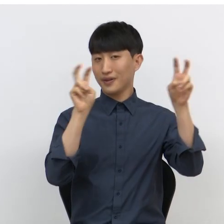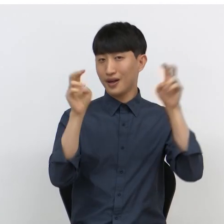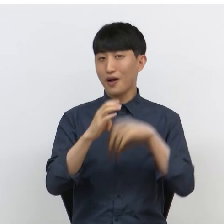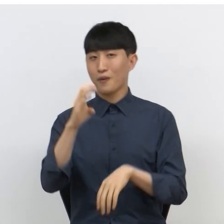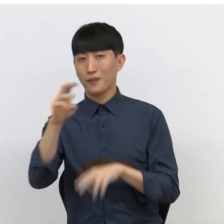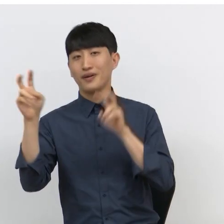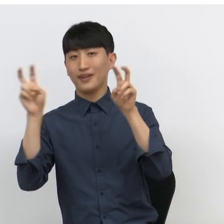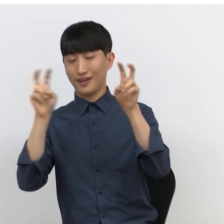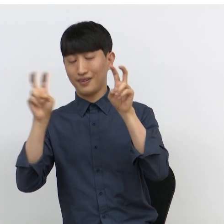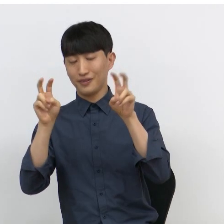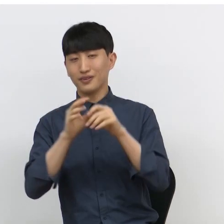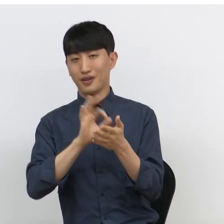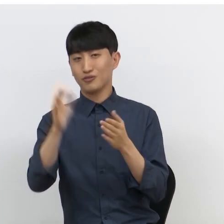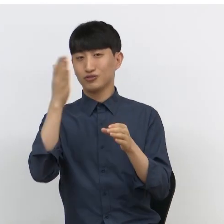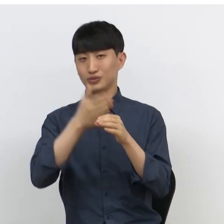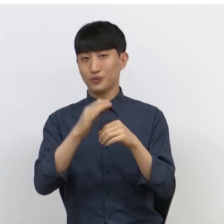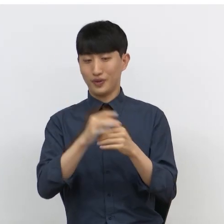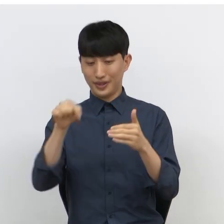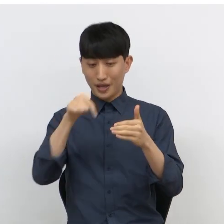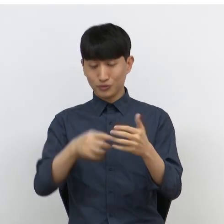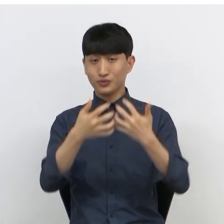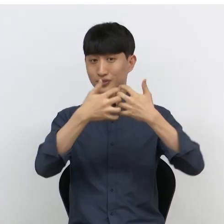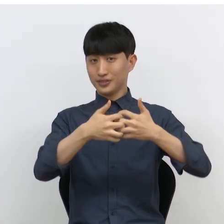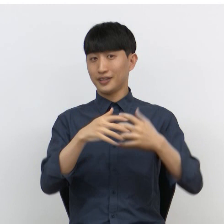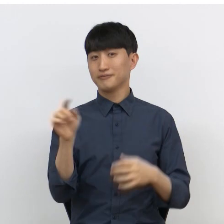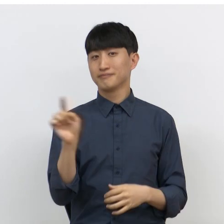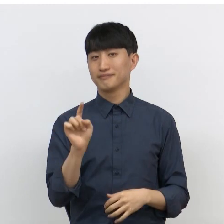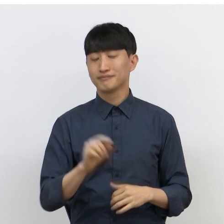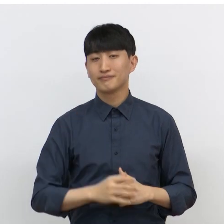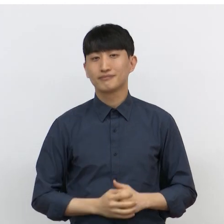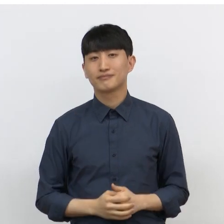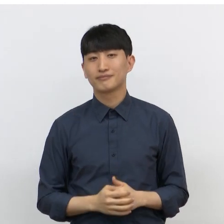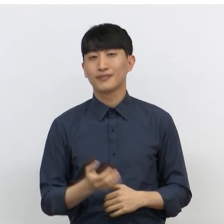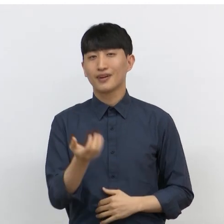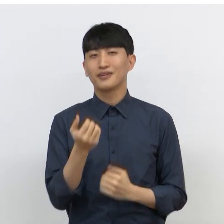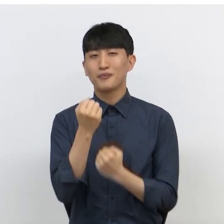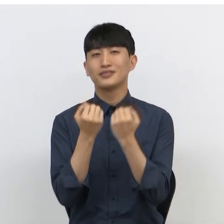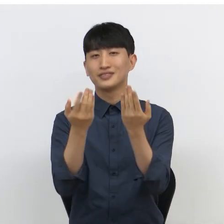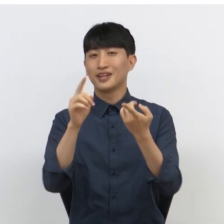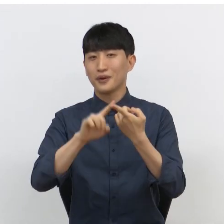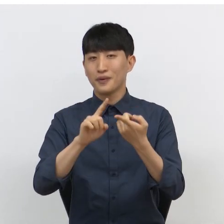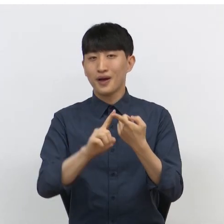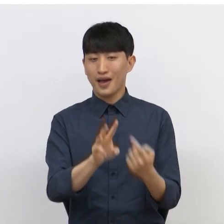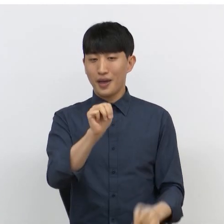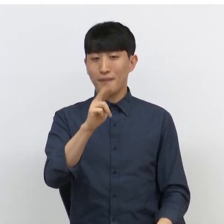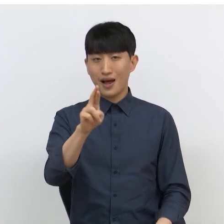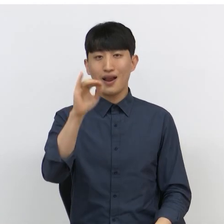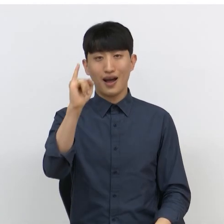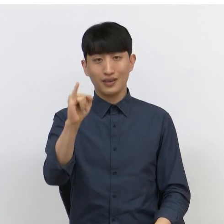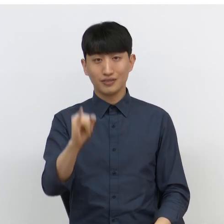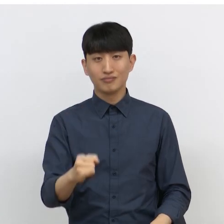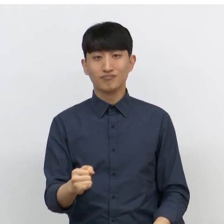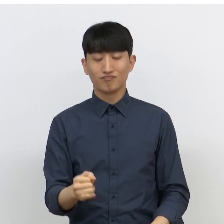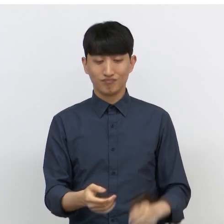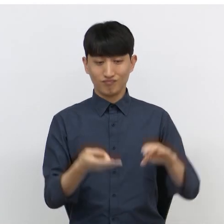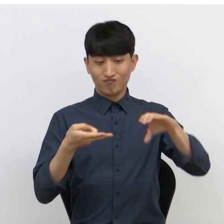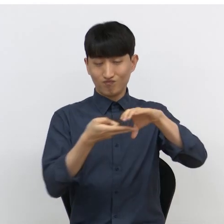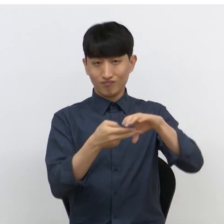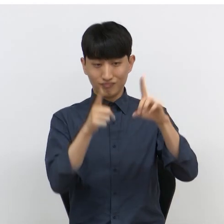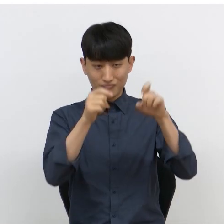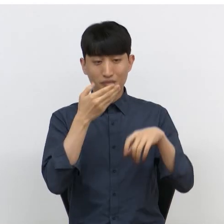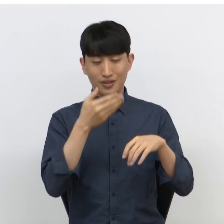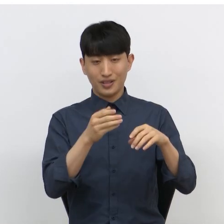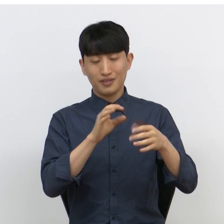하고 있고, 그다음에 내부 기계는 아까도 말한 대로 그 MRI까지도 찍을 수 있는 그런 내부 기계가 많이